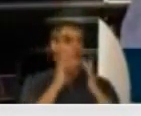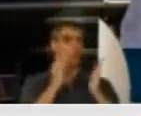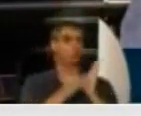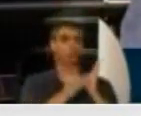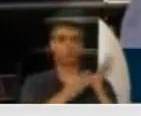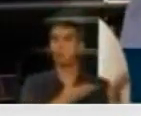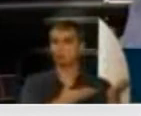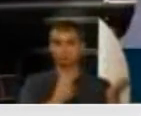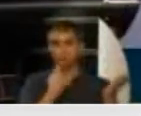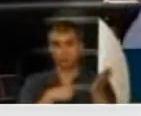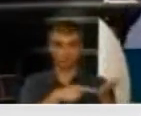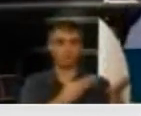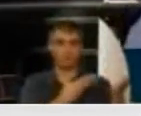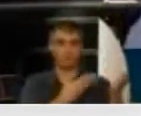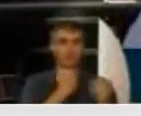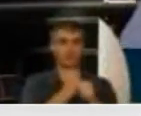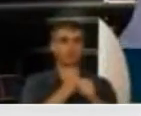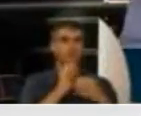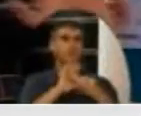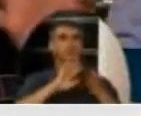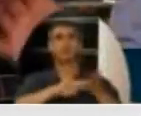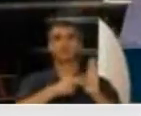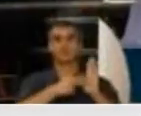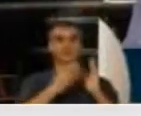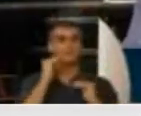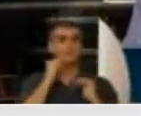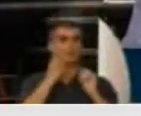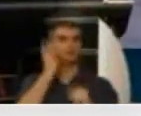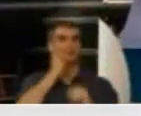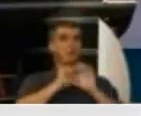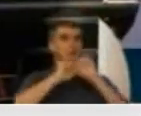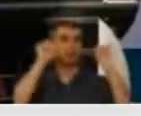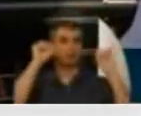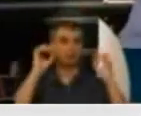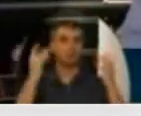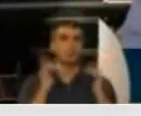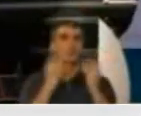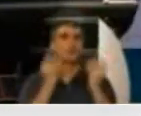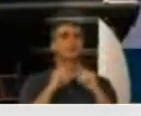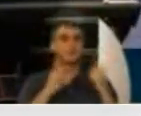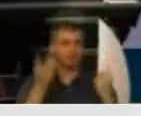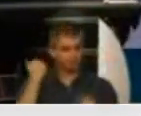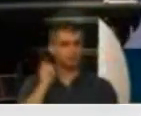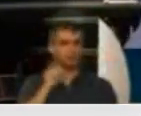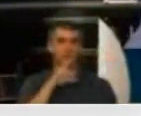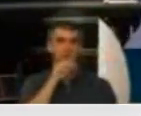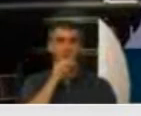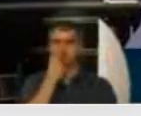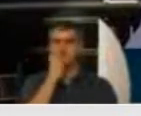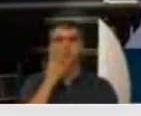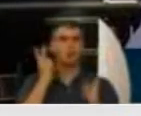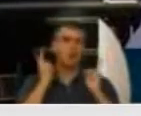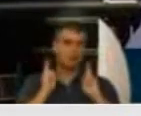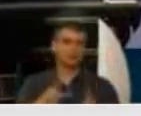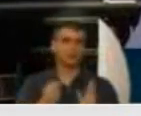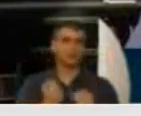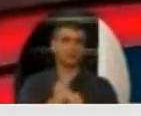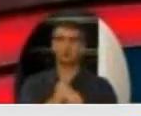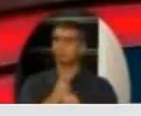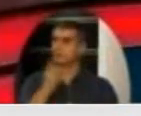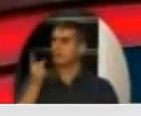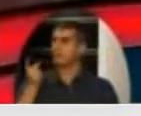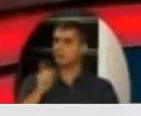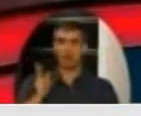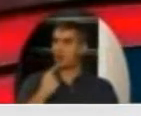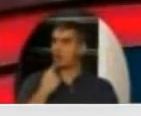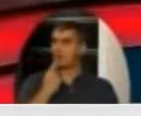העניין קיום קשר אסטרטגי ביחס לאיום הגרעיני, אל מול דברים אחרים, היה מקום לדון ולראות מה נדרש לעשות. כלומר, לבחור, אתה לא